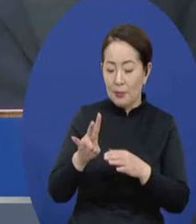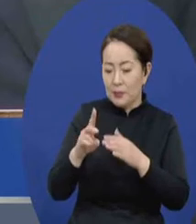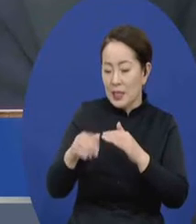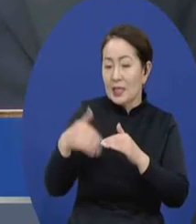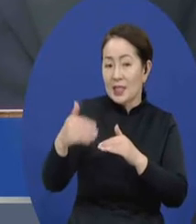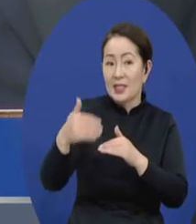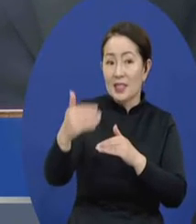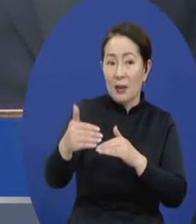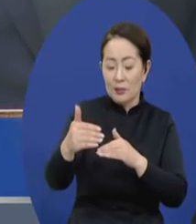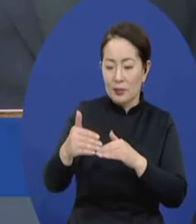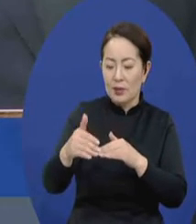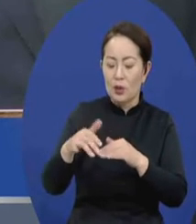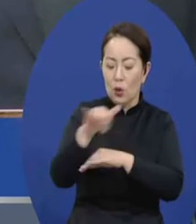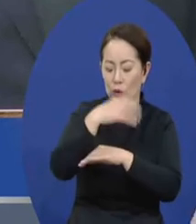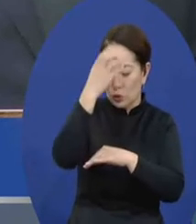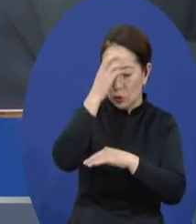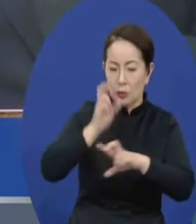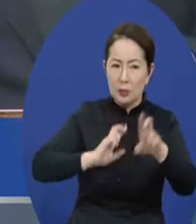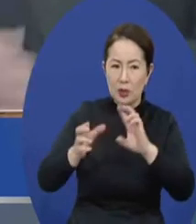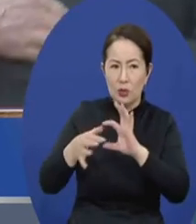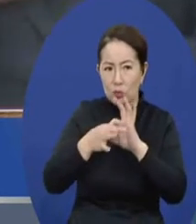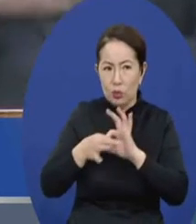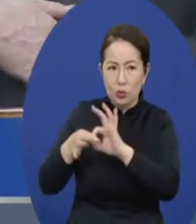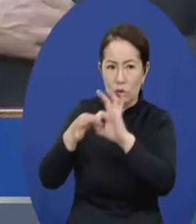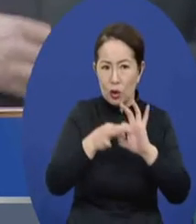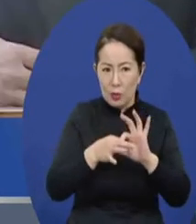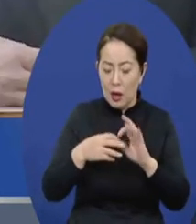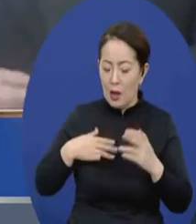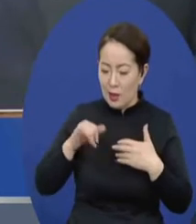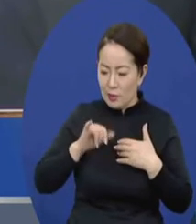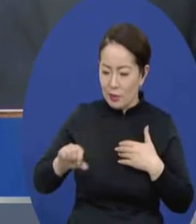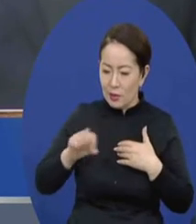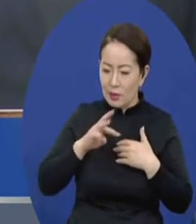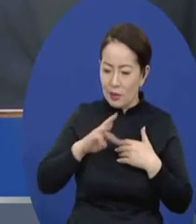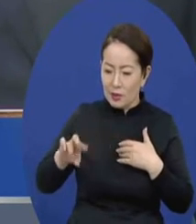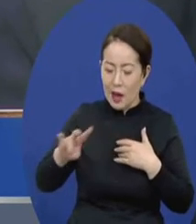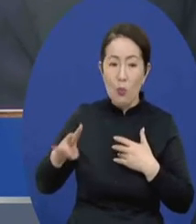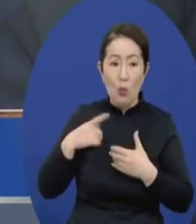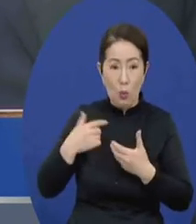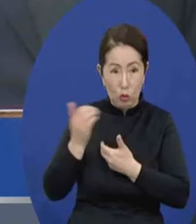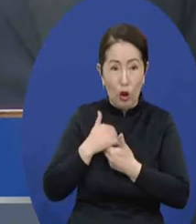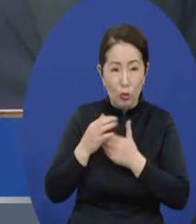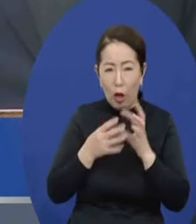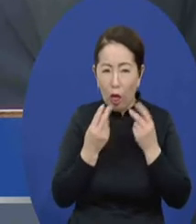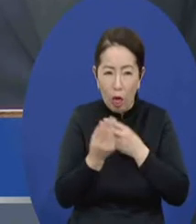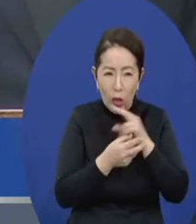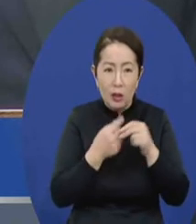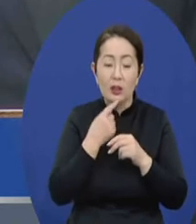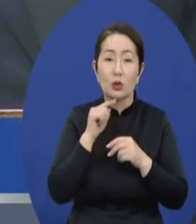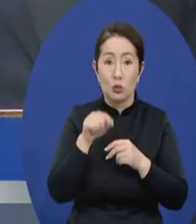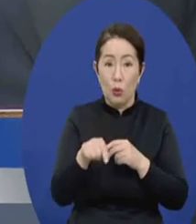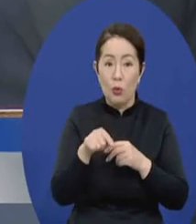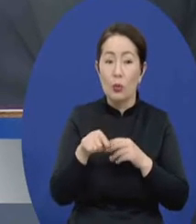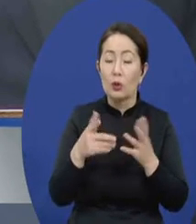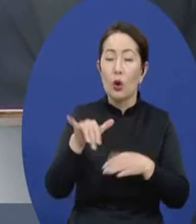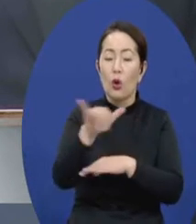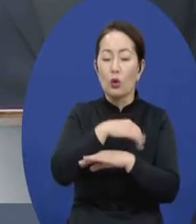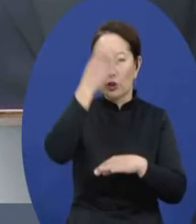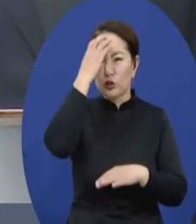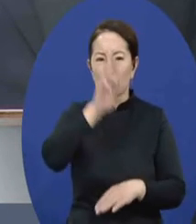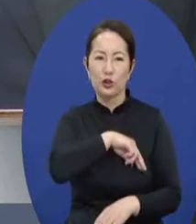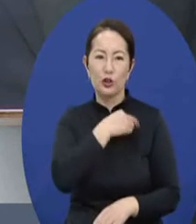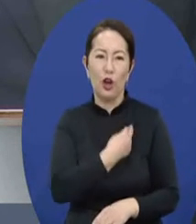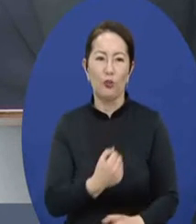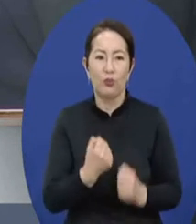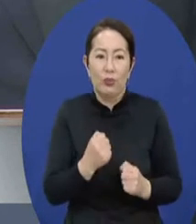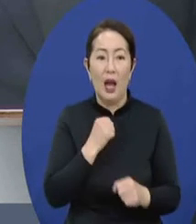бүлгэлүүд холбогдчихсан. Манай намын бас зарим нөхд маань холбогдчихсан. Түгтээд байхгүй. Тийм учраас бол нэлээ улс төрийн зориг шаардсан